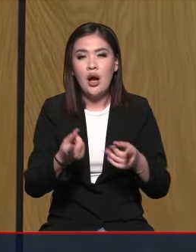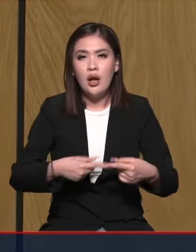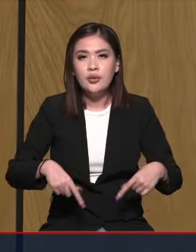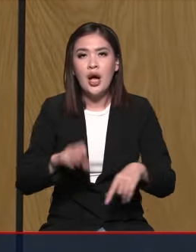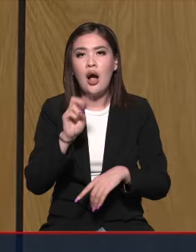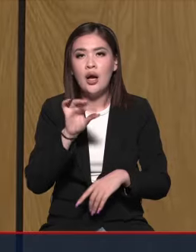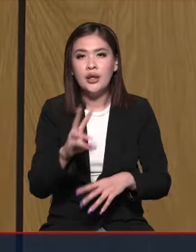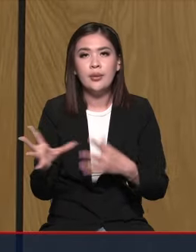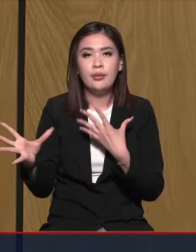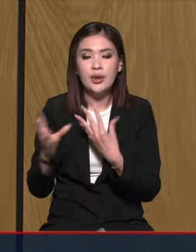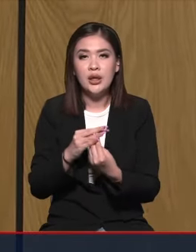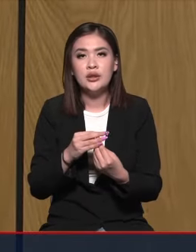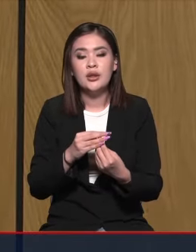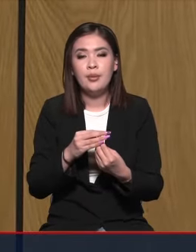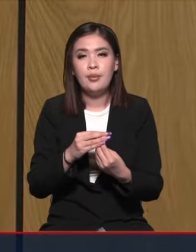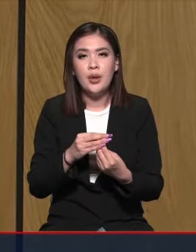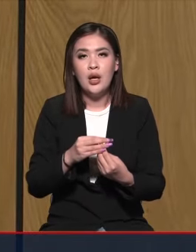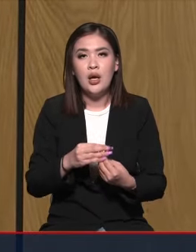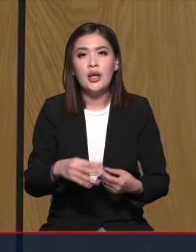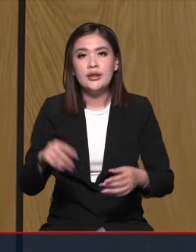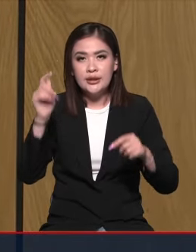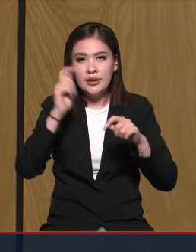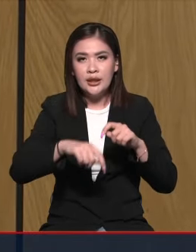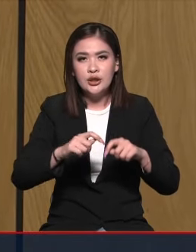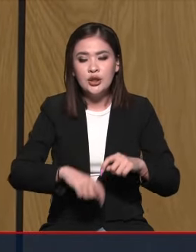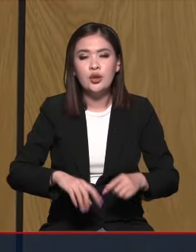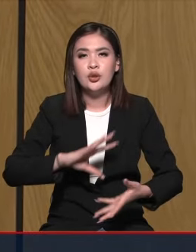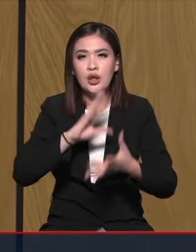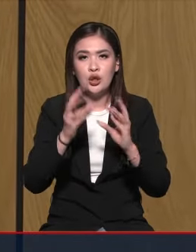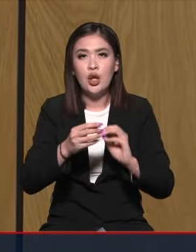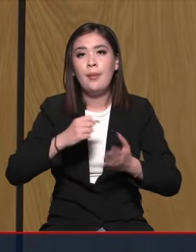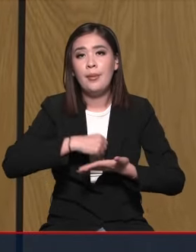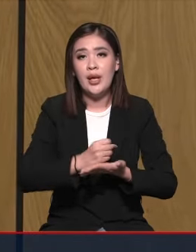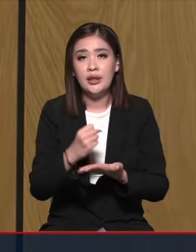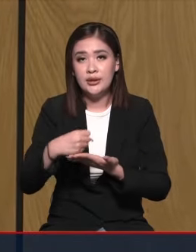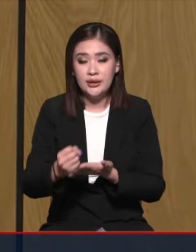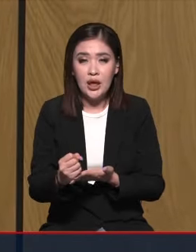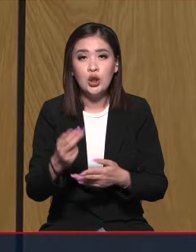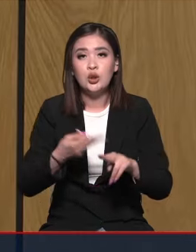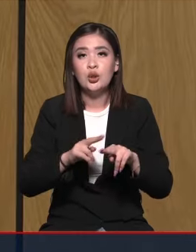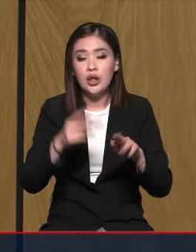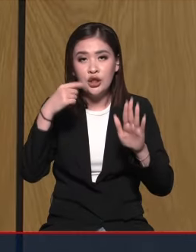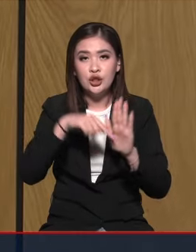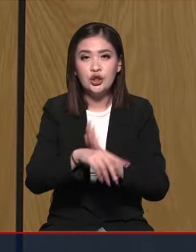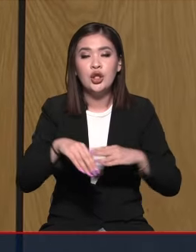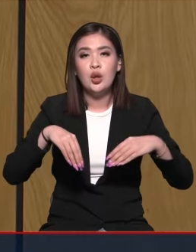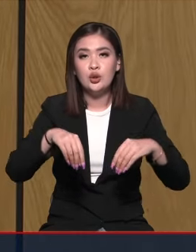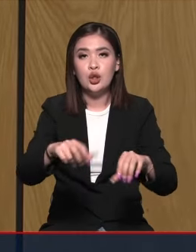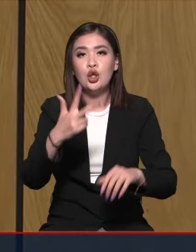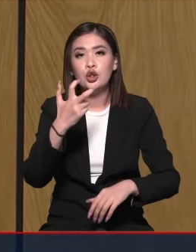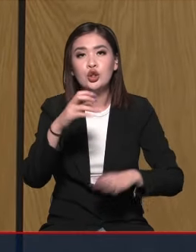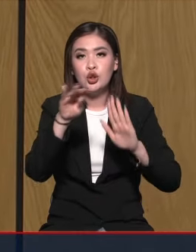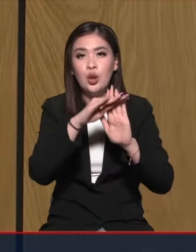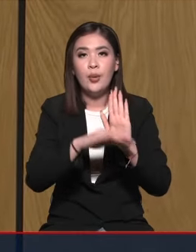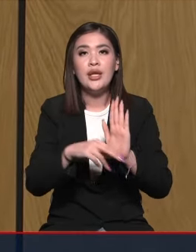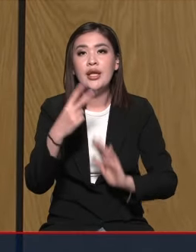әкімімен бірлесіп, скринингтік зерттеудің нәтижесінде белгіленді. Оның ішінде өсімдік шаруашылығына 300 жоба